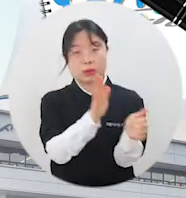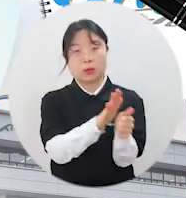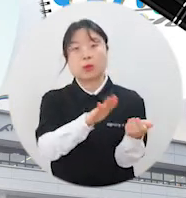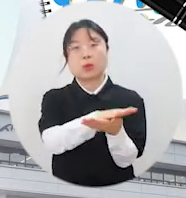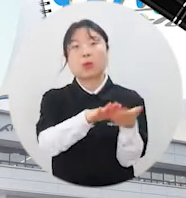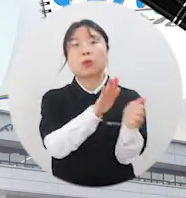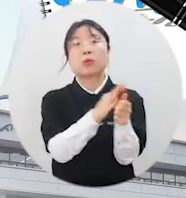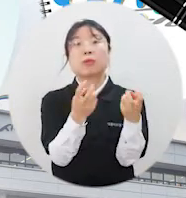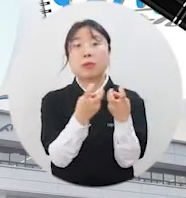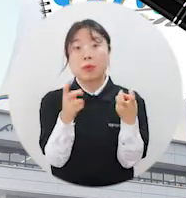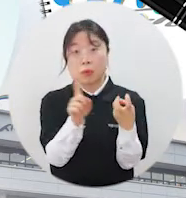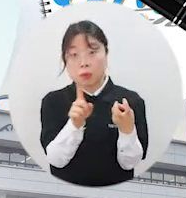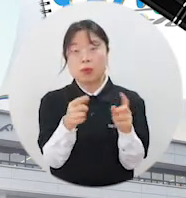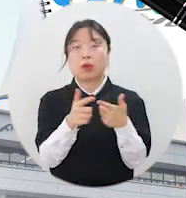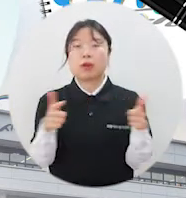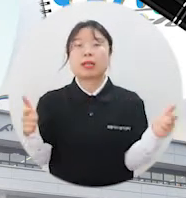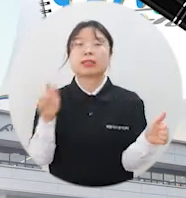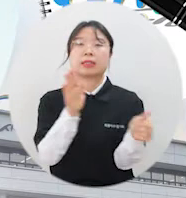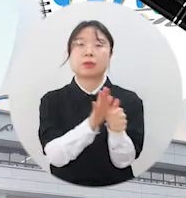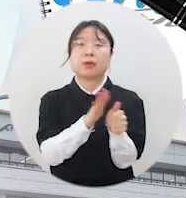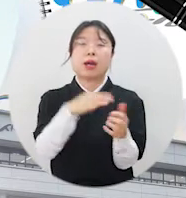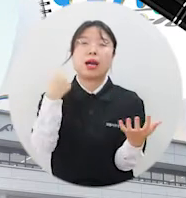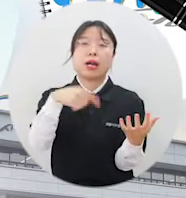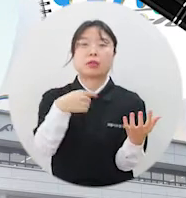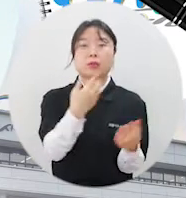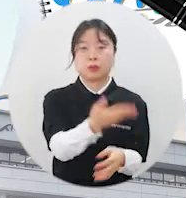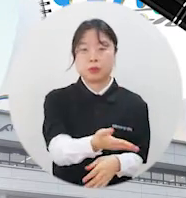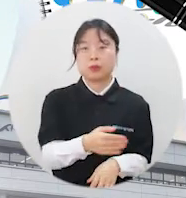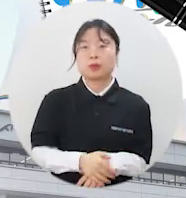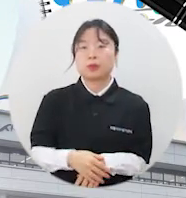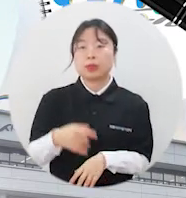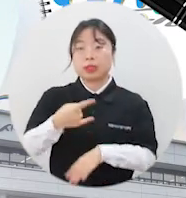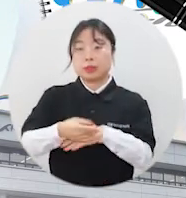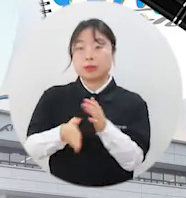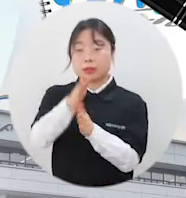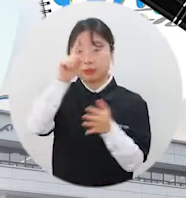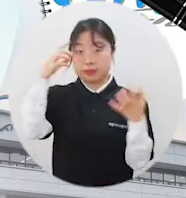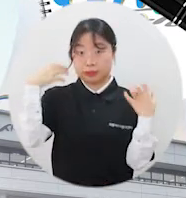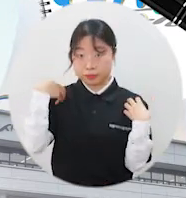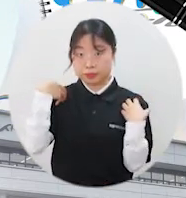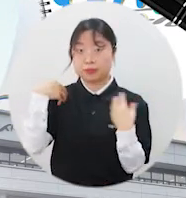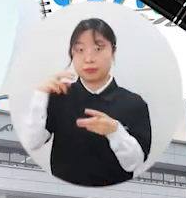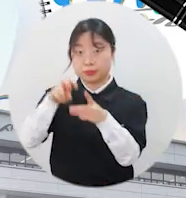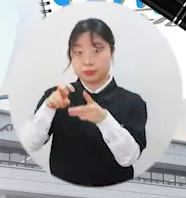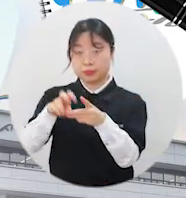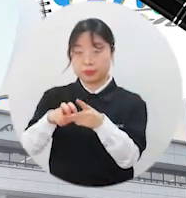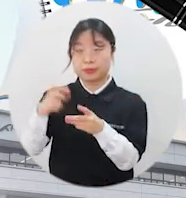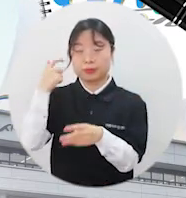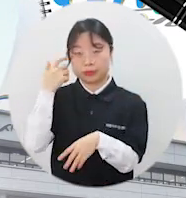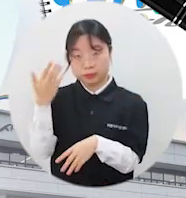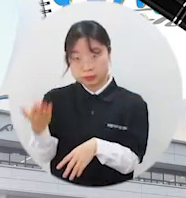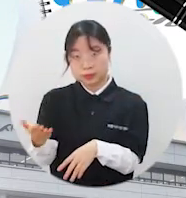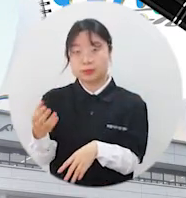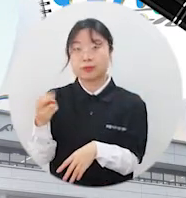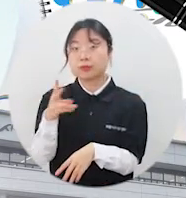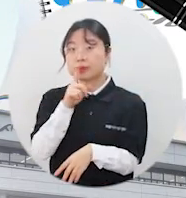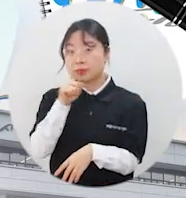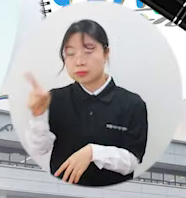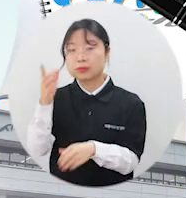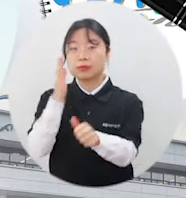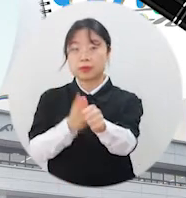있으며 의왕시 육아종합지원센터 홈페이지를 통해 신청하실 수 있습니다. 관련 문의사항은